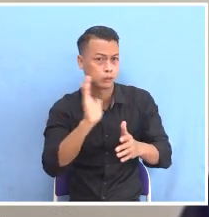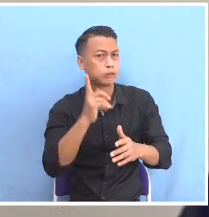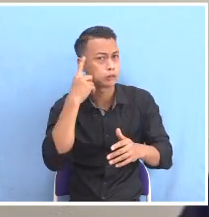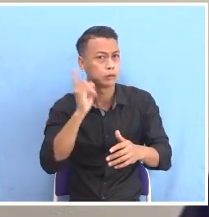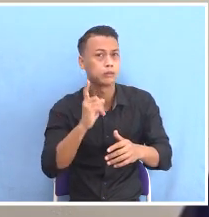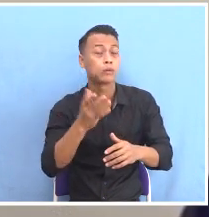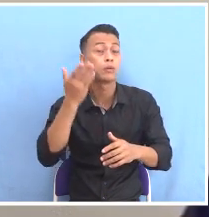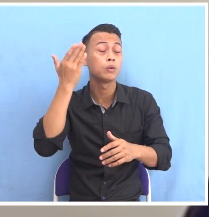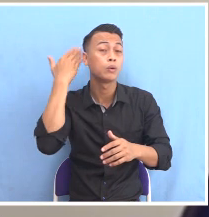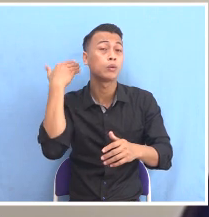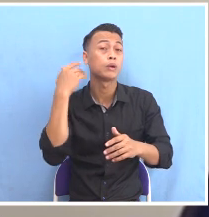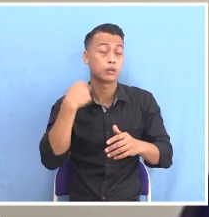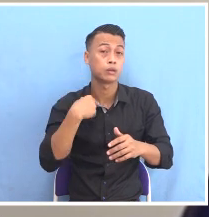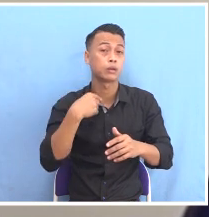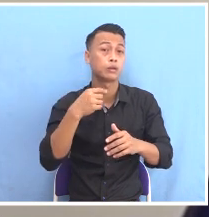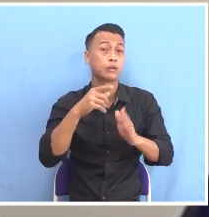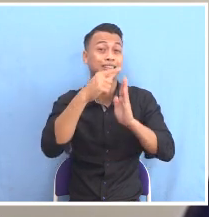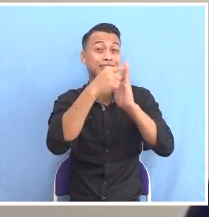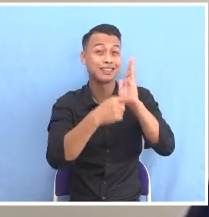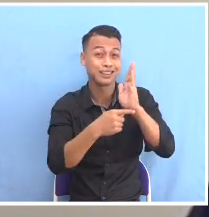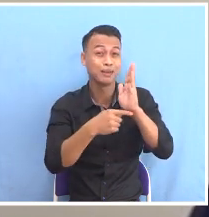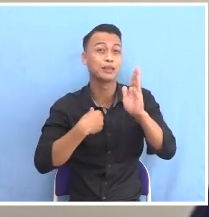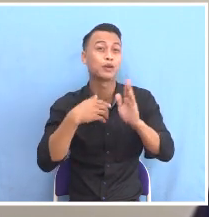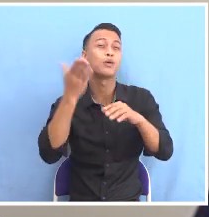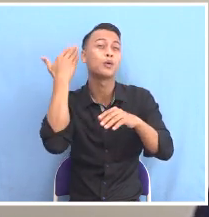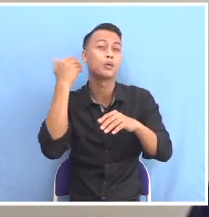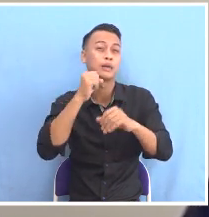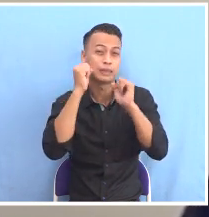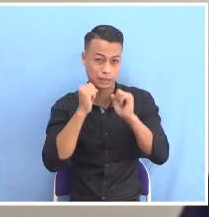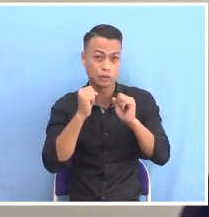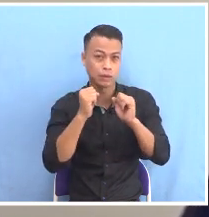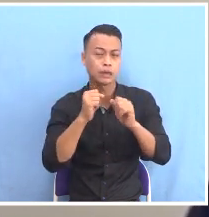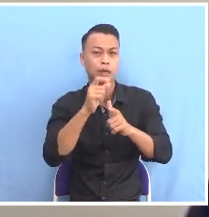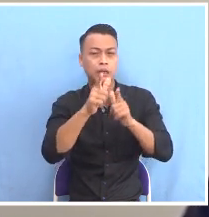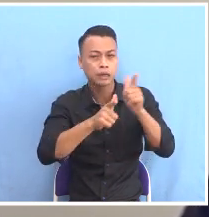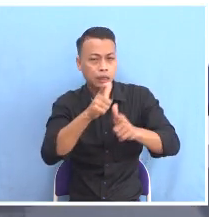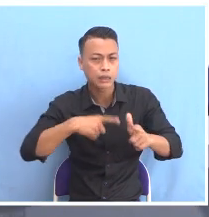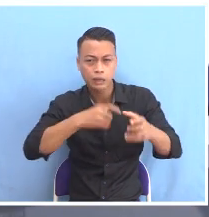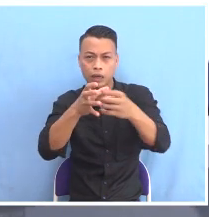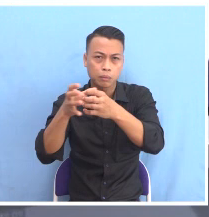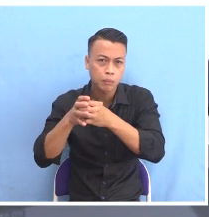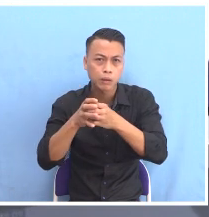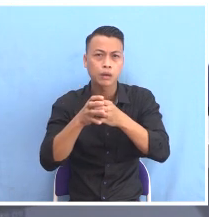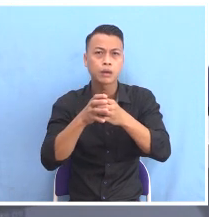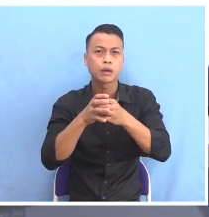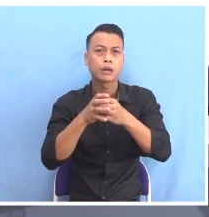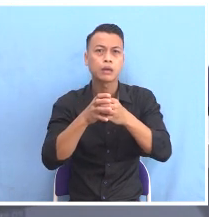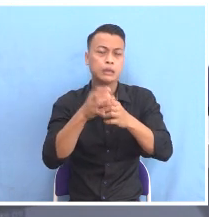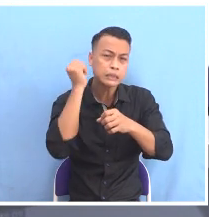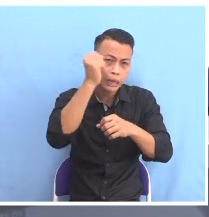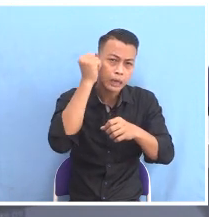တယ်ဝင်လဲကျွန်တော်လည်းပါခဲ့မှုပါတယ်အဲ့ဒီအချိန်တုန်းကနေဆက်ကတိုင်းမှာလက်နက်ကင်စုစုကြတဲ့ဟာတွေက federal ကိစ္စပဲနိုင်ငံကိစ္စပဲဒီကစု